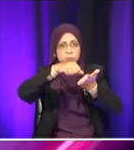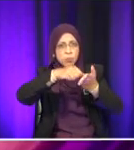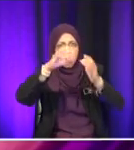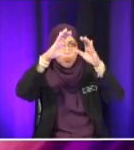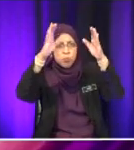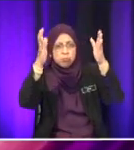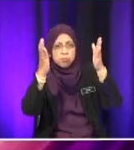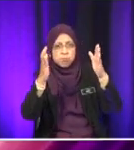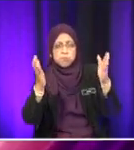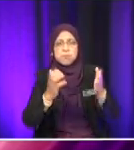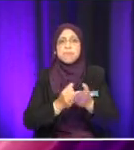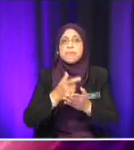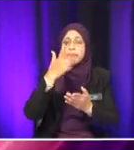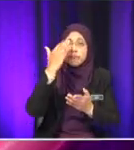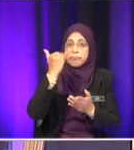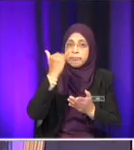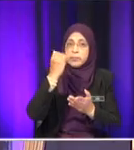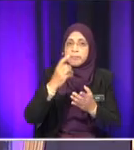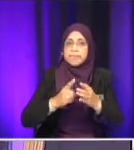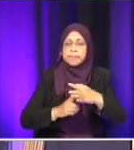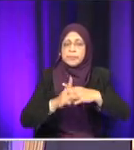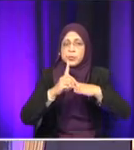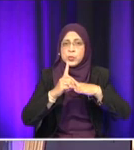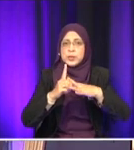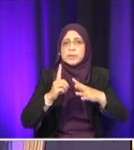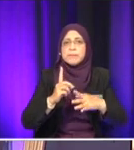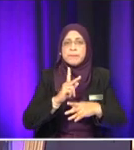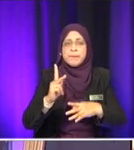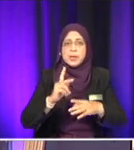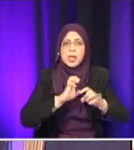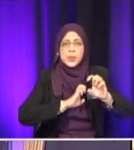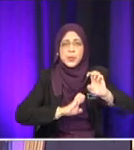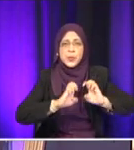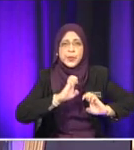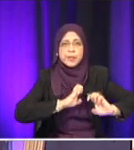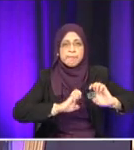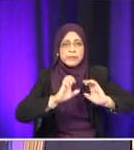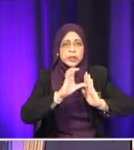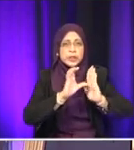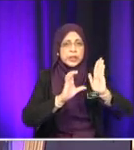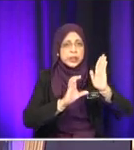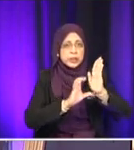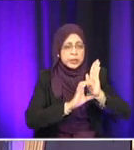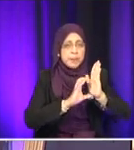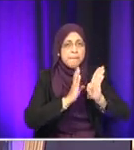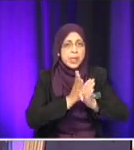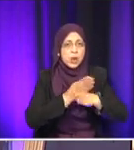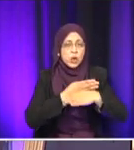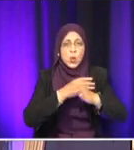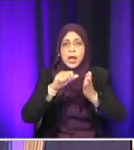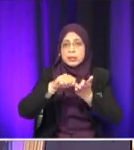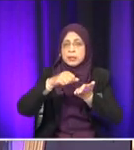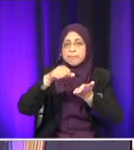kalau bisa sebesar ini timbul Kan emosi dan juga itu sendirilah Oke